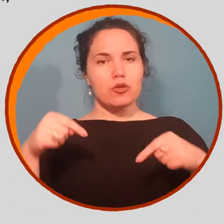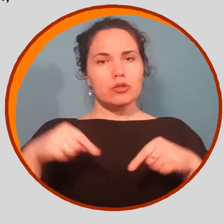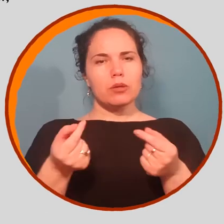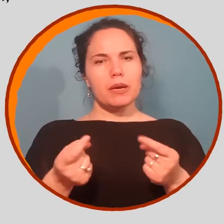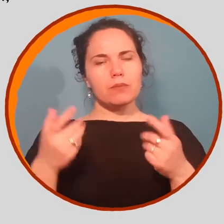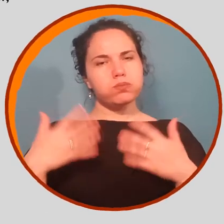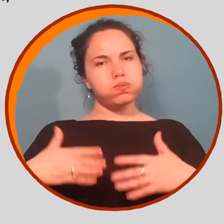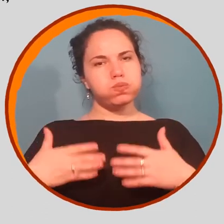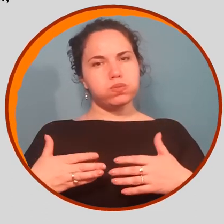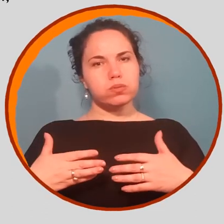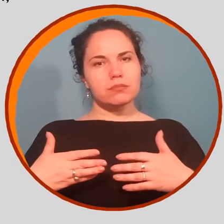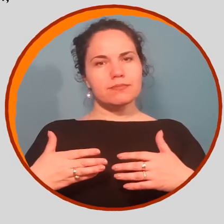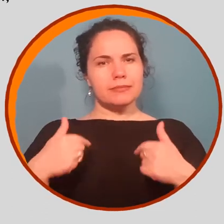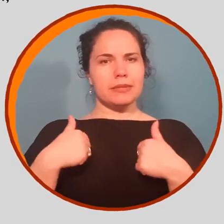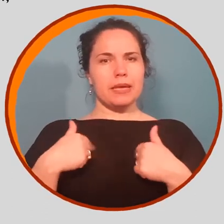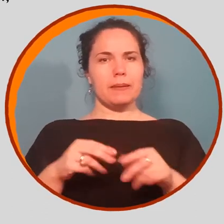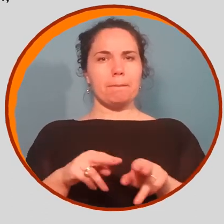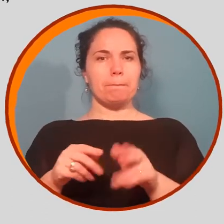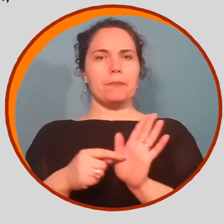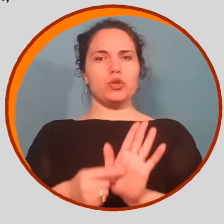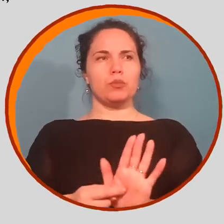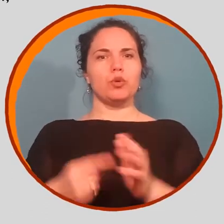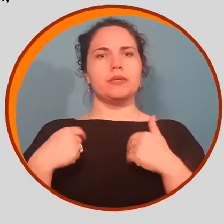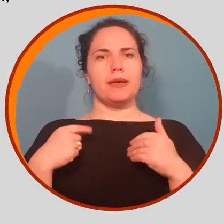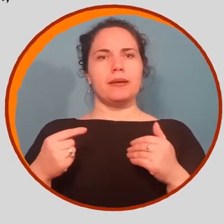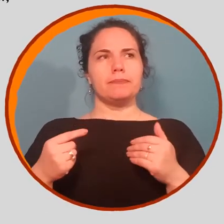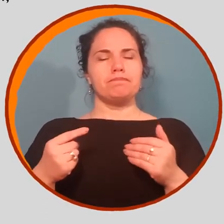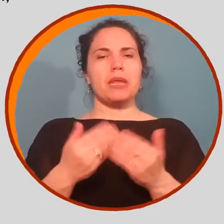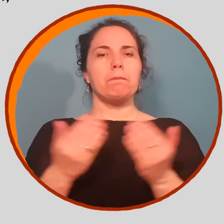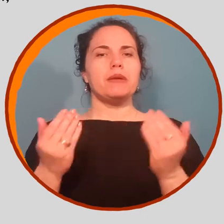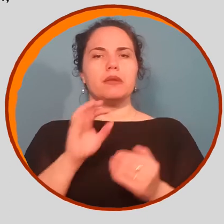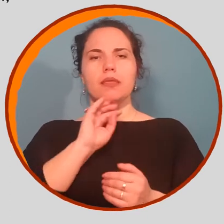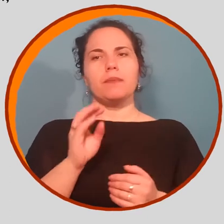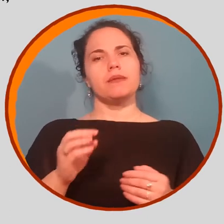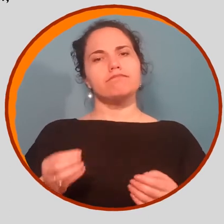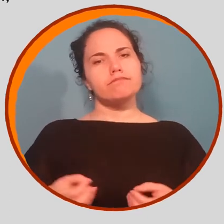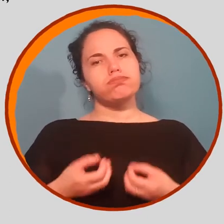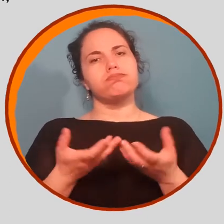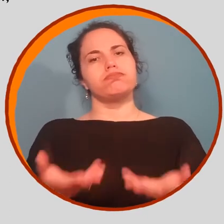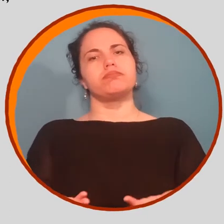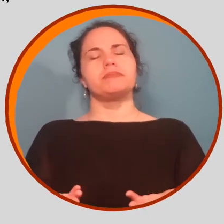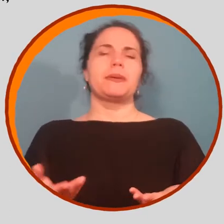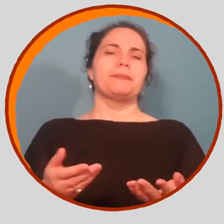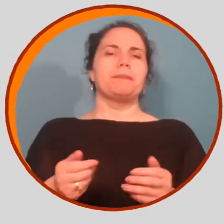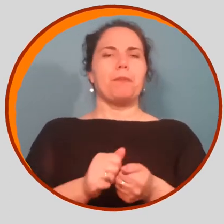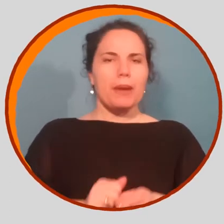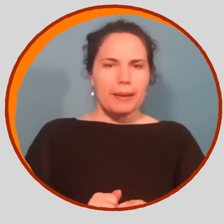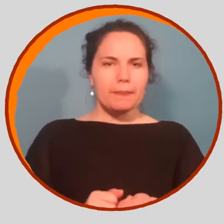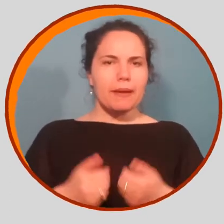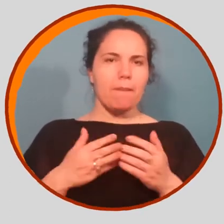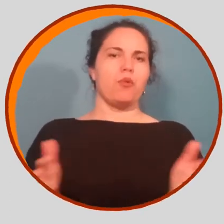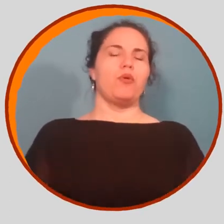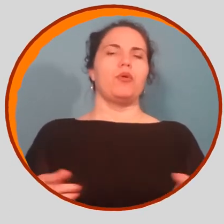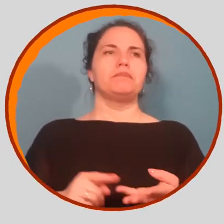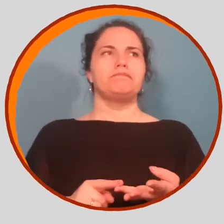e vështirë që në rrethana të caktuara ne të themi qartë se çfarë ndjejmë, se çfarë po